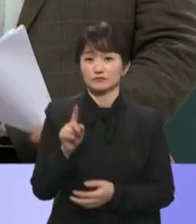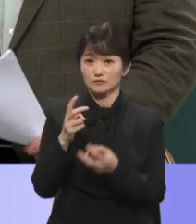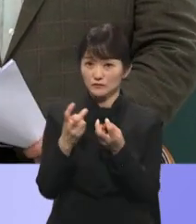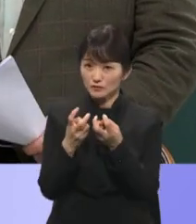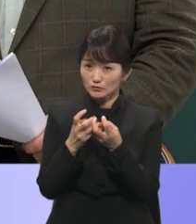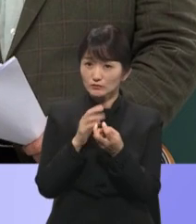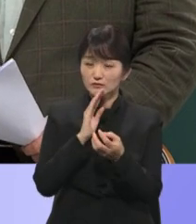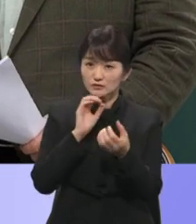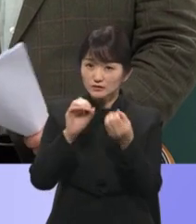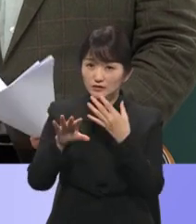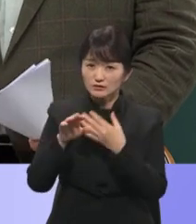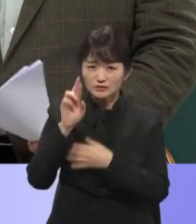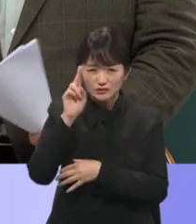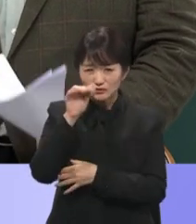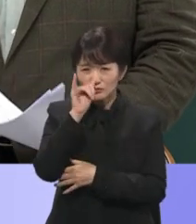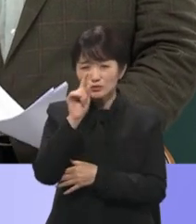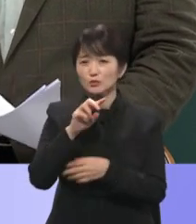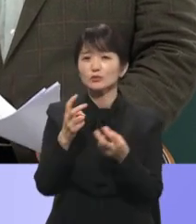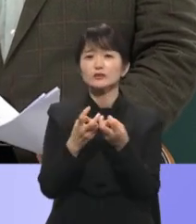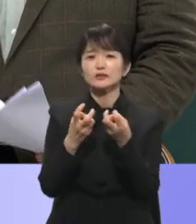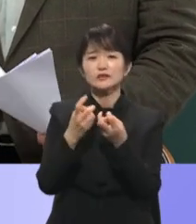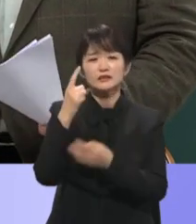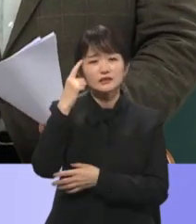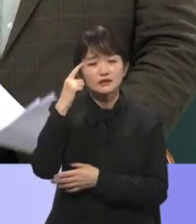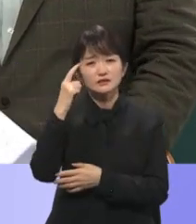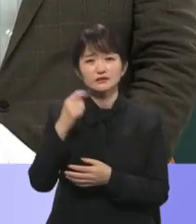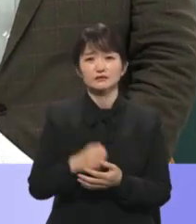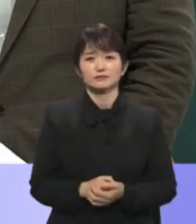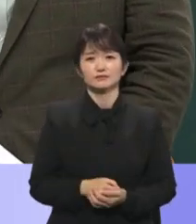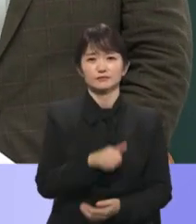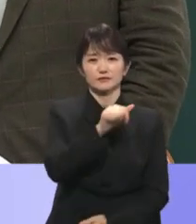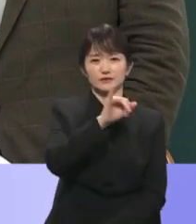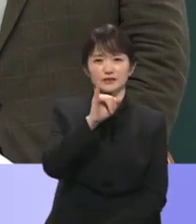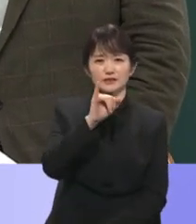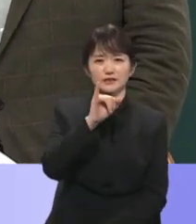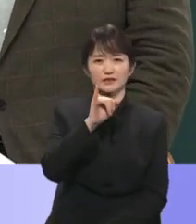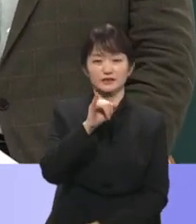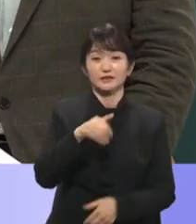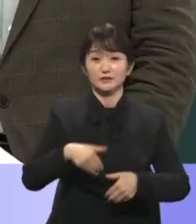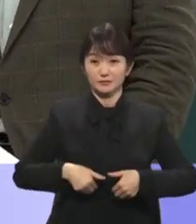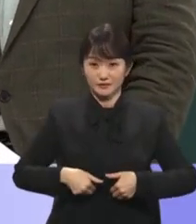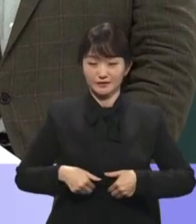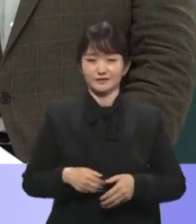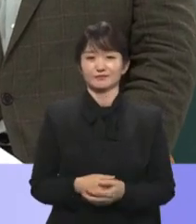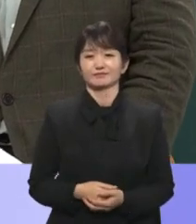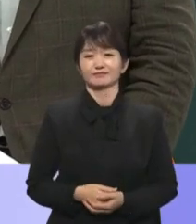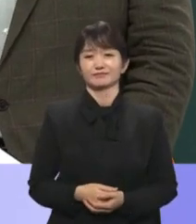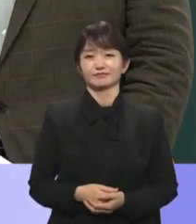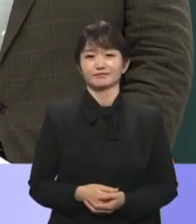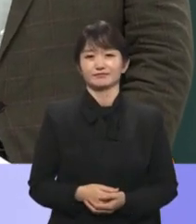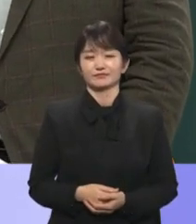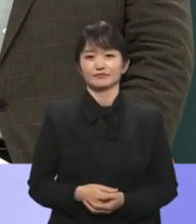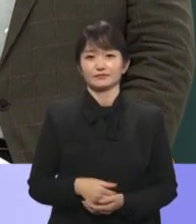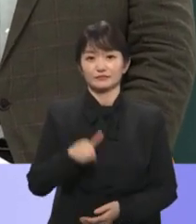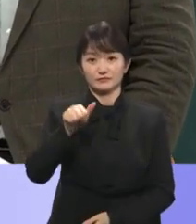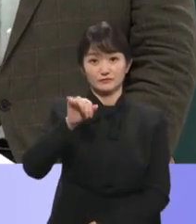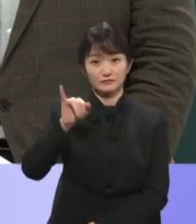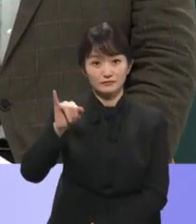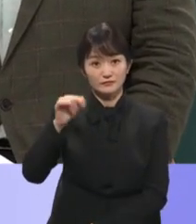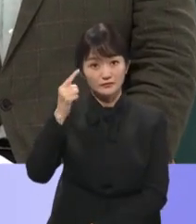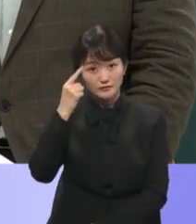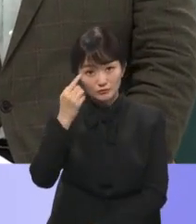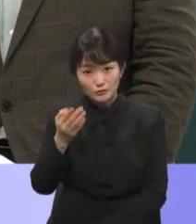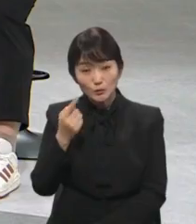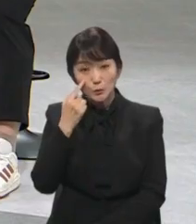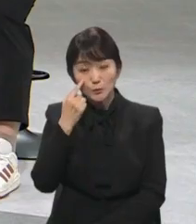정답이고 오답일 수 있어서 이걸 과연 어떻게 볼까라는 또 AI 빠지면 좀 섭섭하잖아요 그래서 제가네 이거를 한번 AI 테